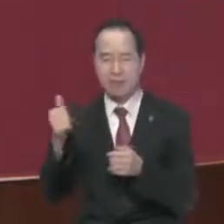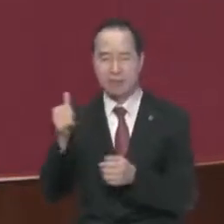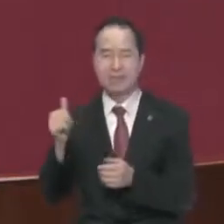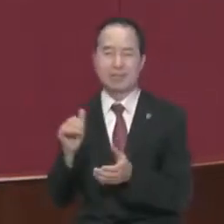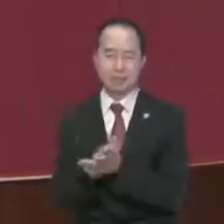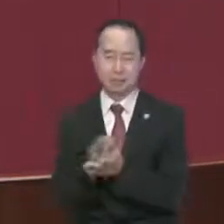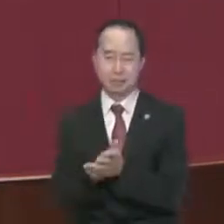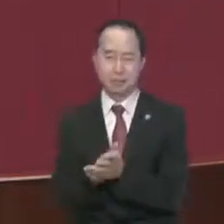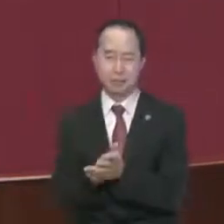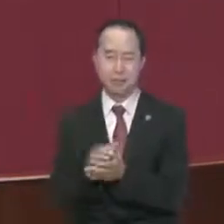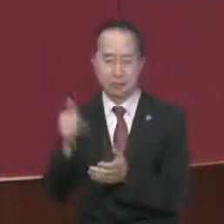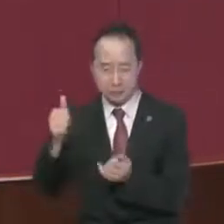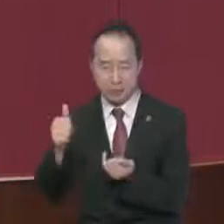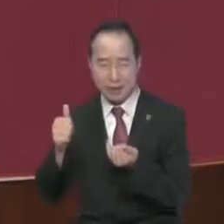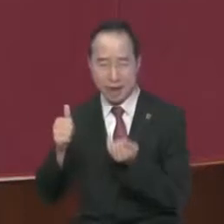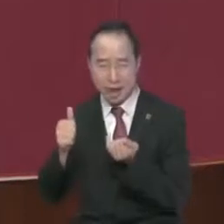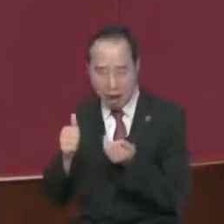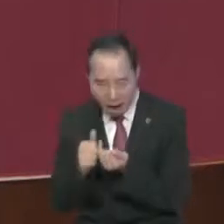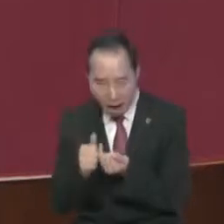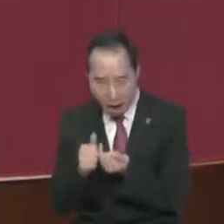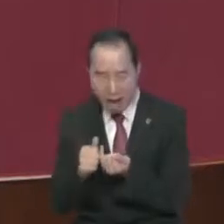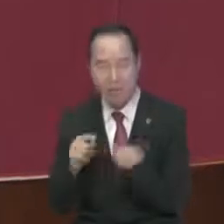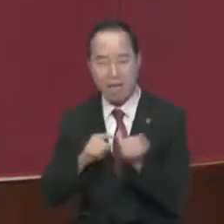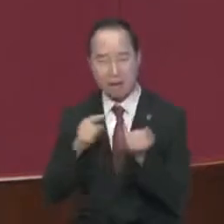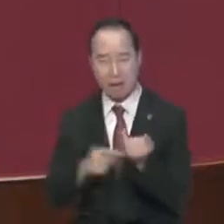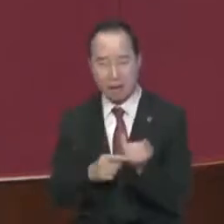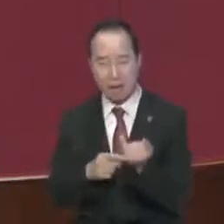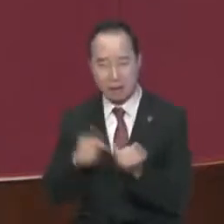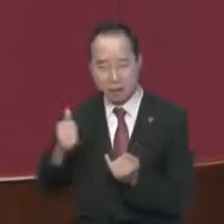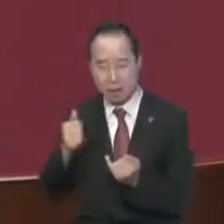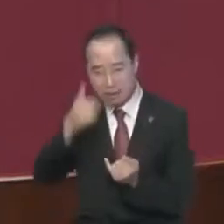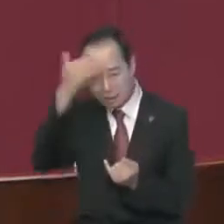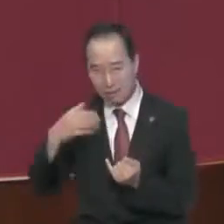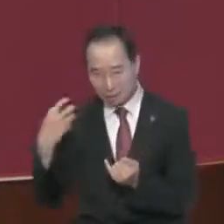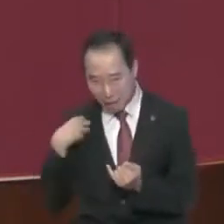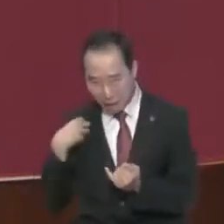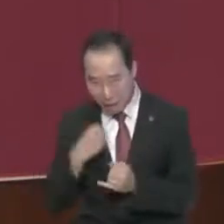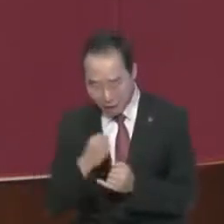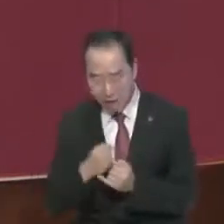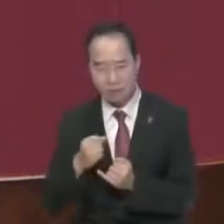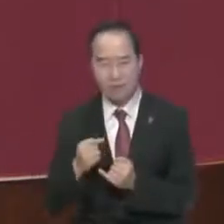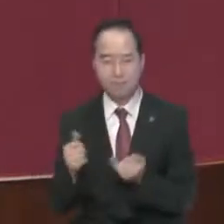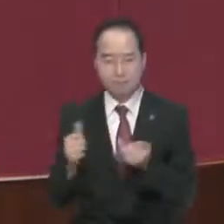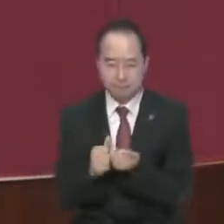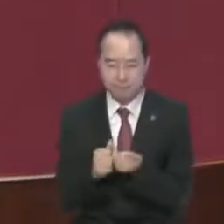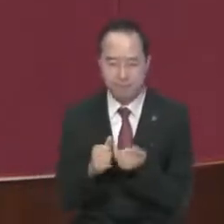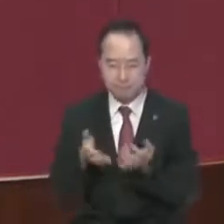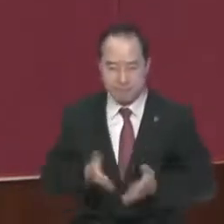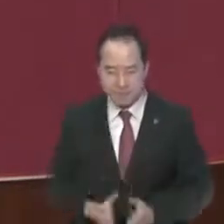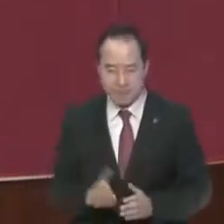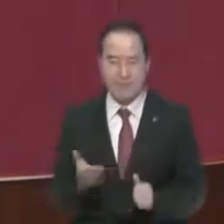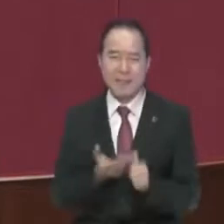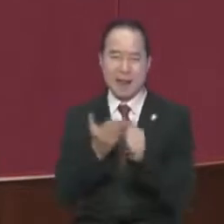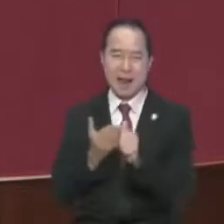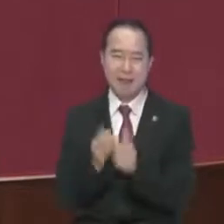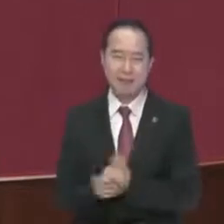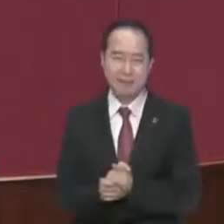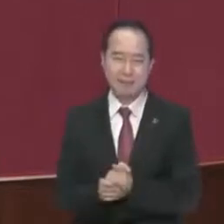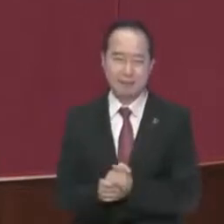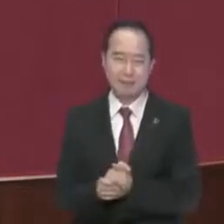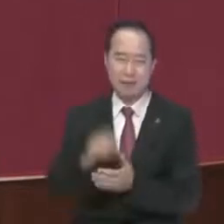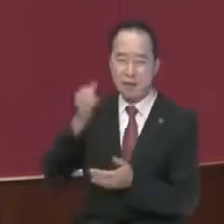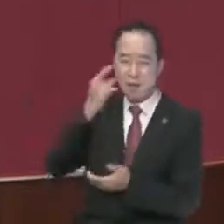다행히 기초생활수급자가 되어서 혼자 아이를 낳고 키웠습니다. 2인 가족 87만 원, 생계급여로 사는 어려움 속에서도